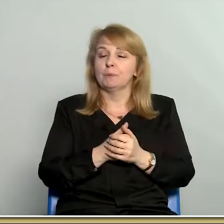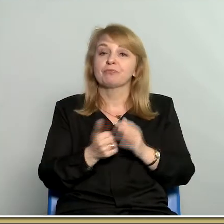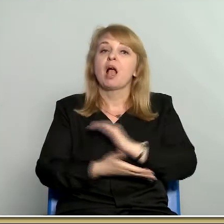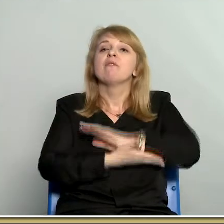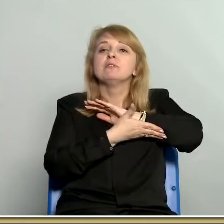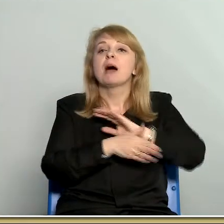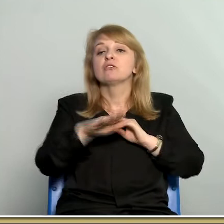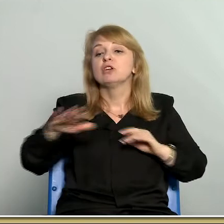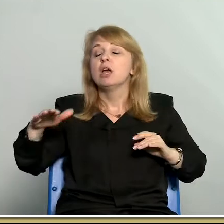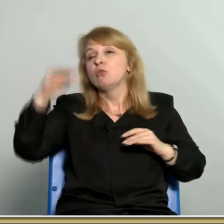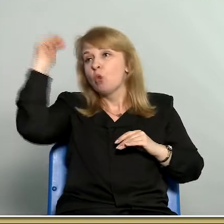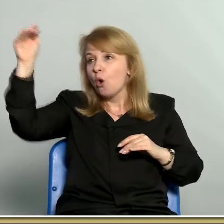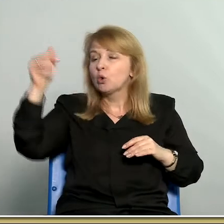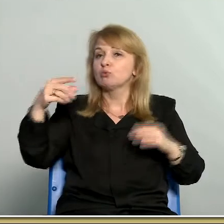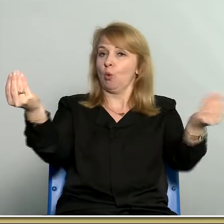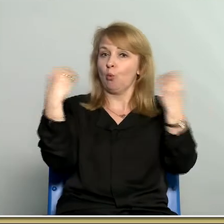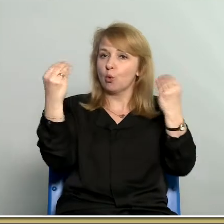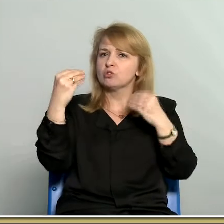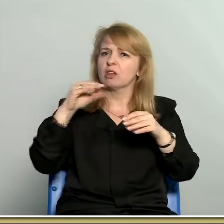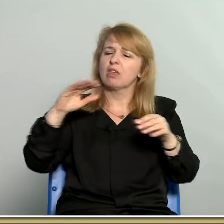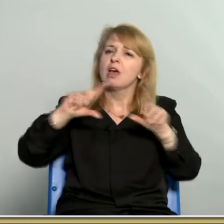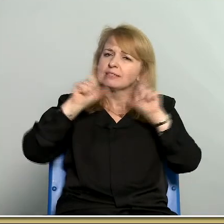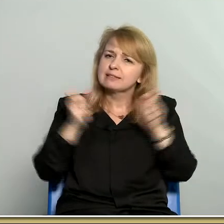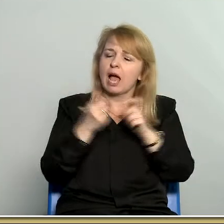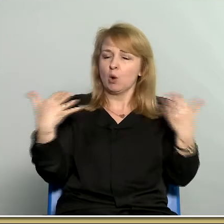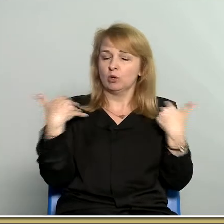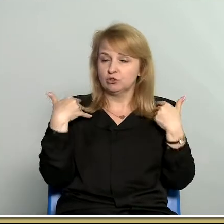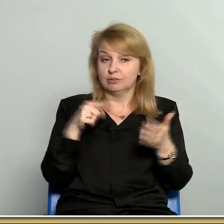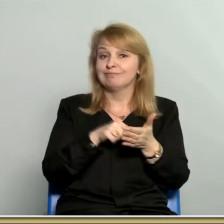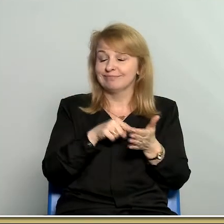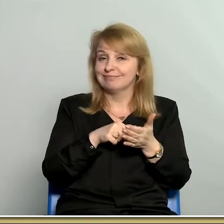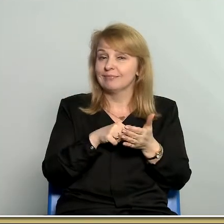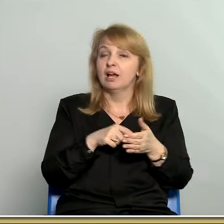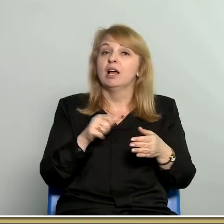uczeniu się przez całe życie, no to jest coś takiego, co mówi się o tym,